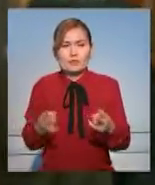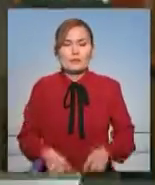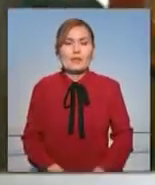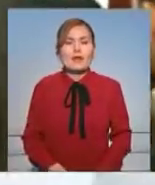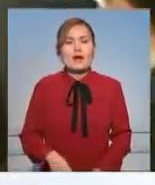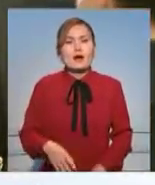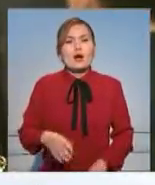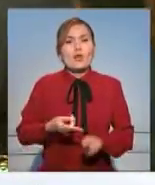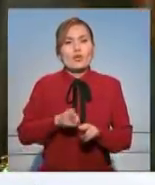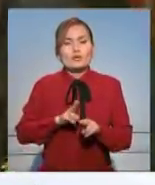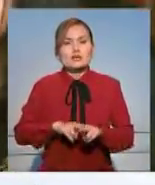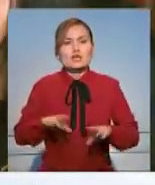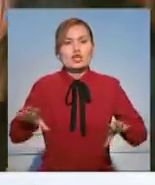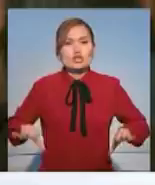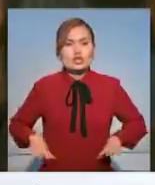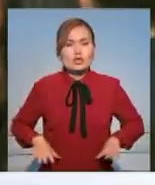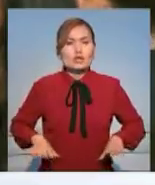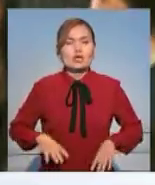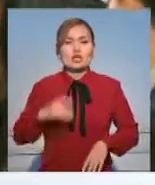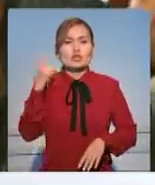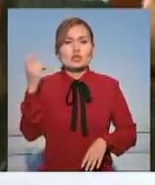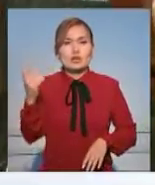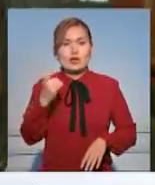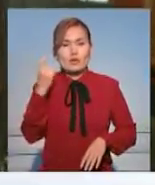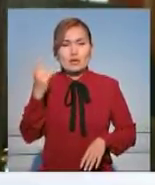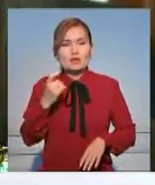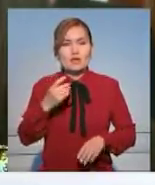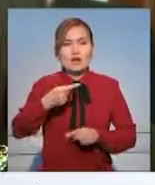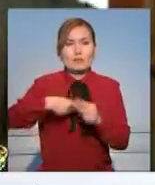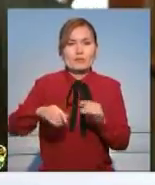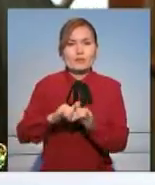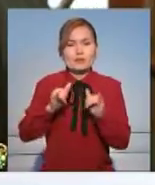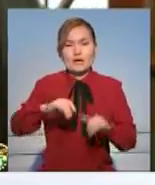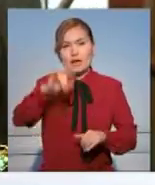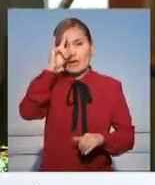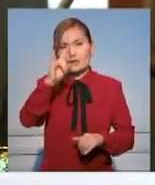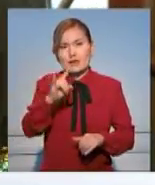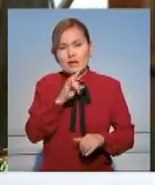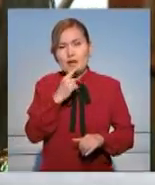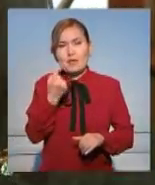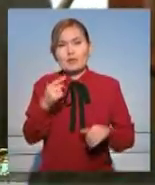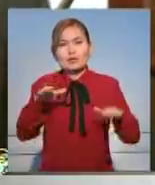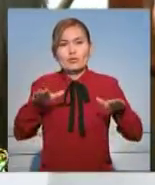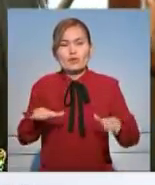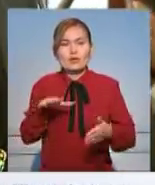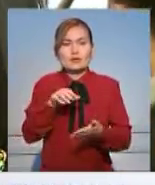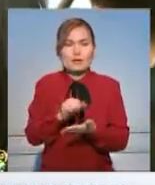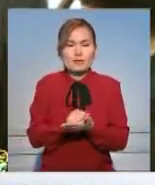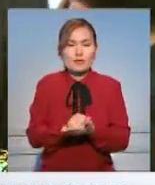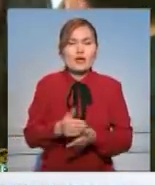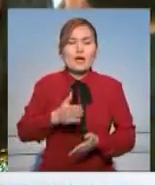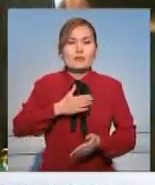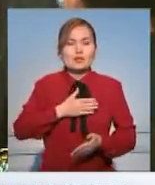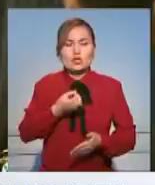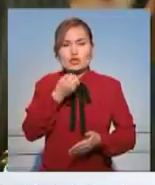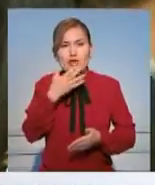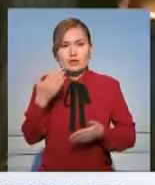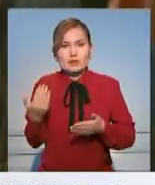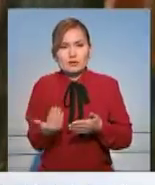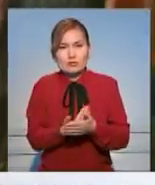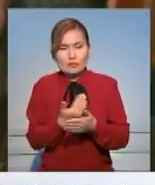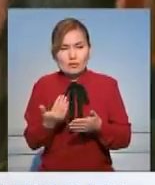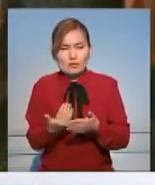Қазақстан бүткіл халықарада бірінші орында тұрады. Біздің елде солай деп ойлаймыз. Бұнда көптеген жақсы тұқымдар бар. Мұғалжар,